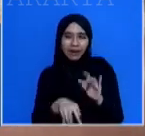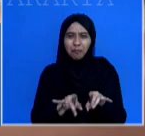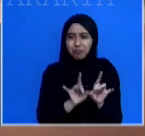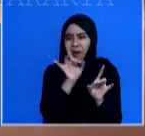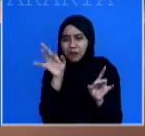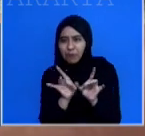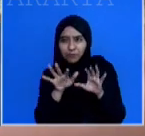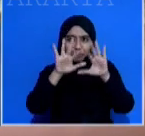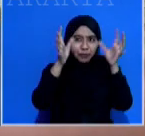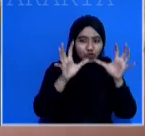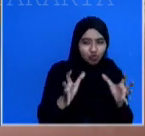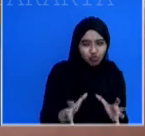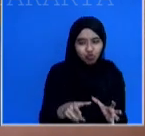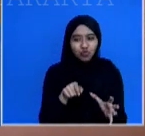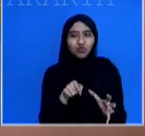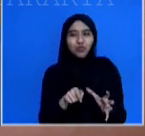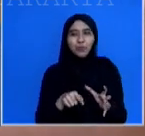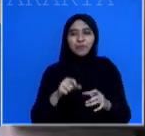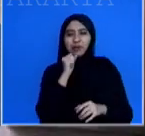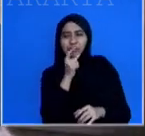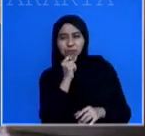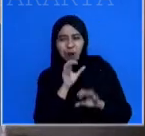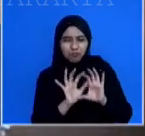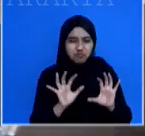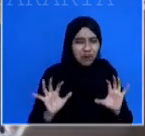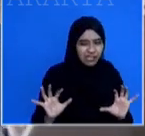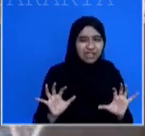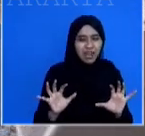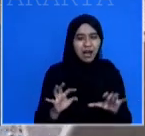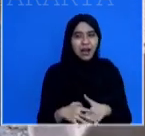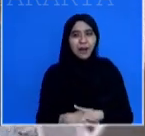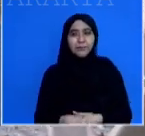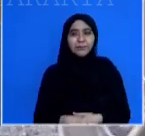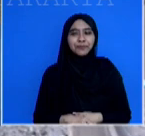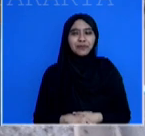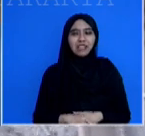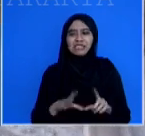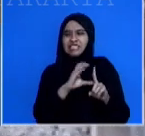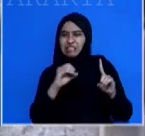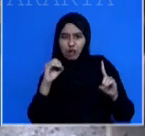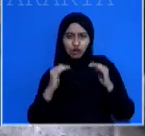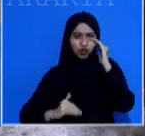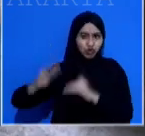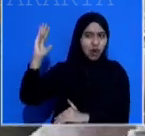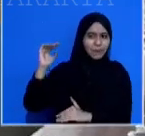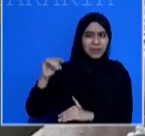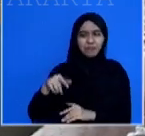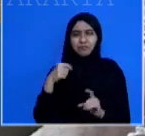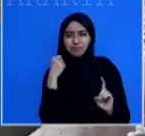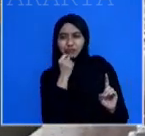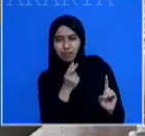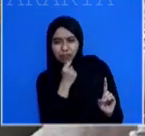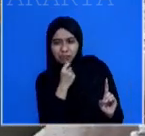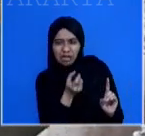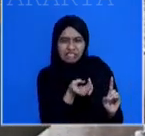wekdal saat menika piyambakipun nampi pesenan arupi stand ingkang gunggungipun ngancik atusan iji. Dereng malih atusan iji